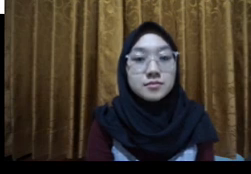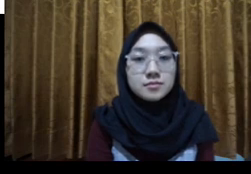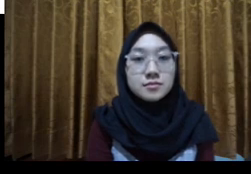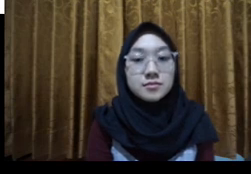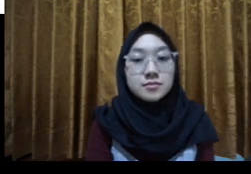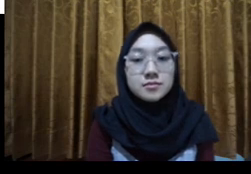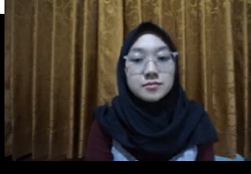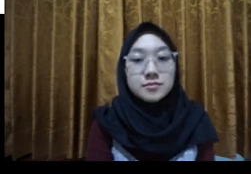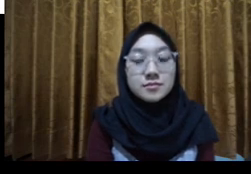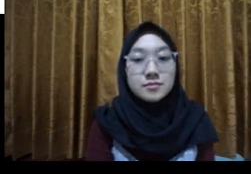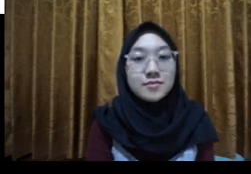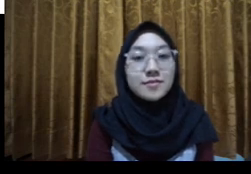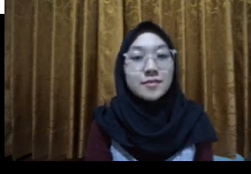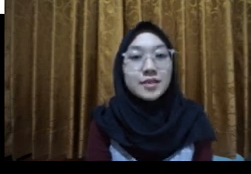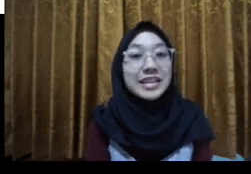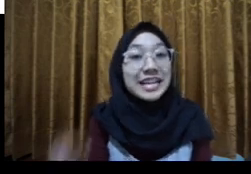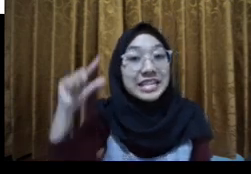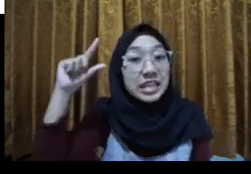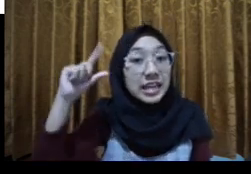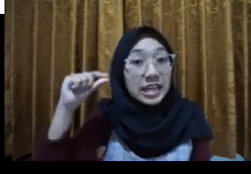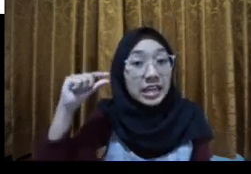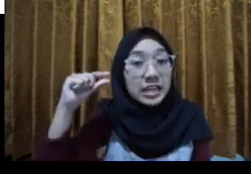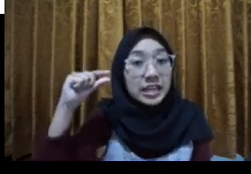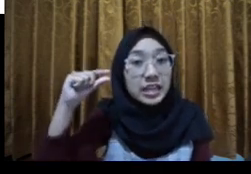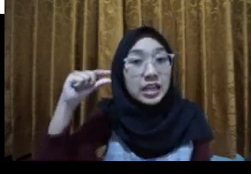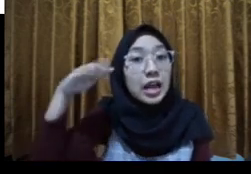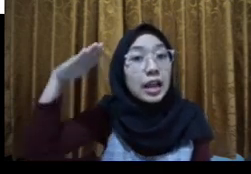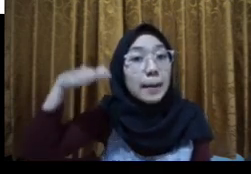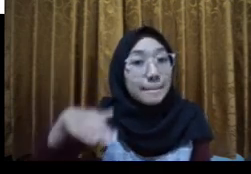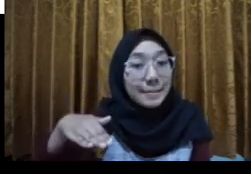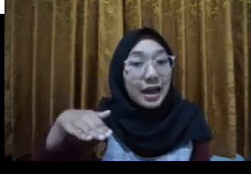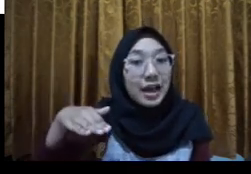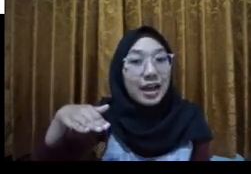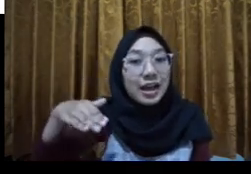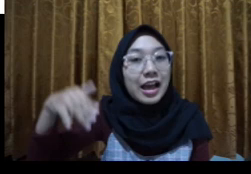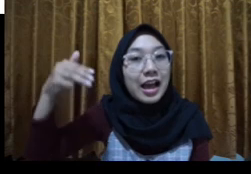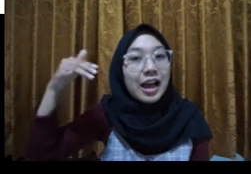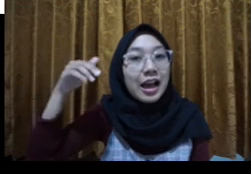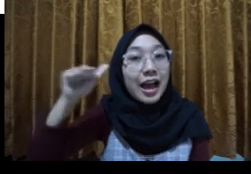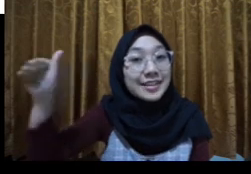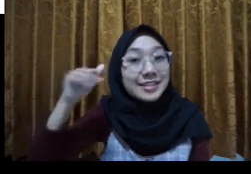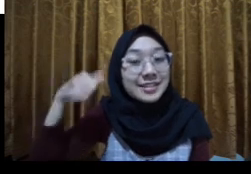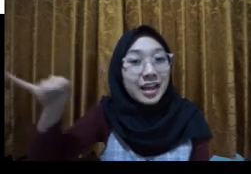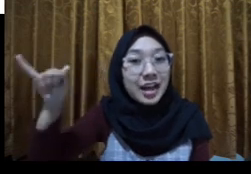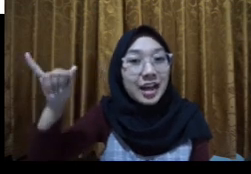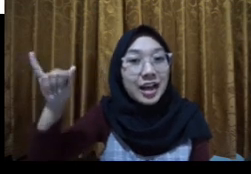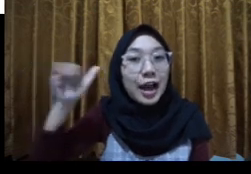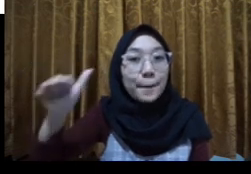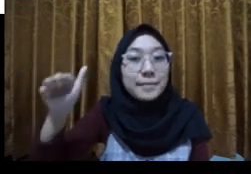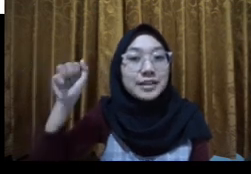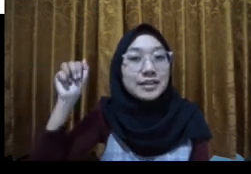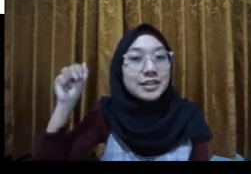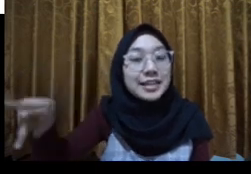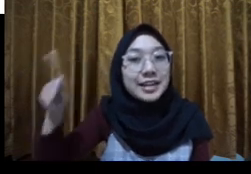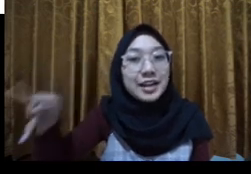2021/2022. Nah Tanun, sebenarnya kan tahun harusnya. Nah ini adalah sedikit kelemahannya ya untuk dalam scanning,